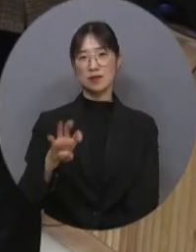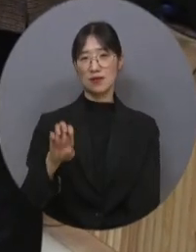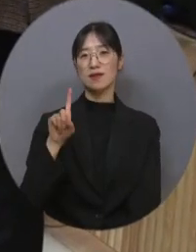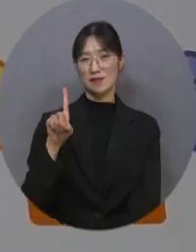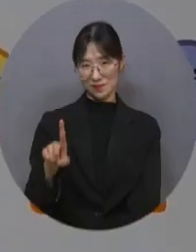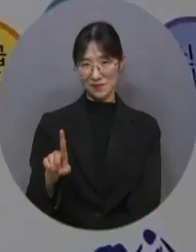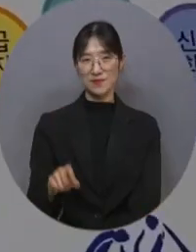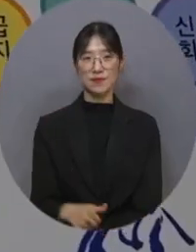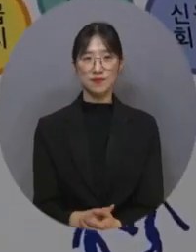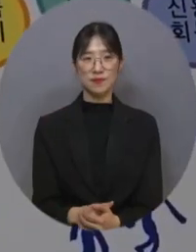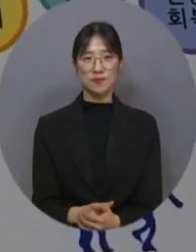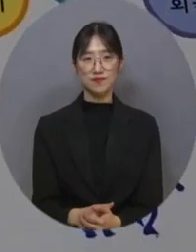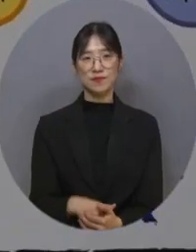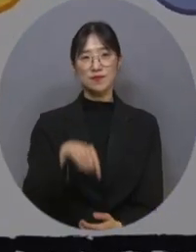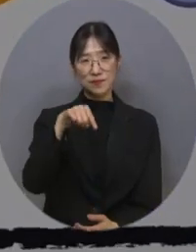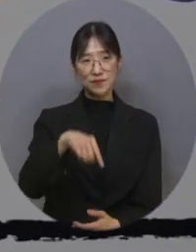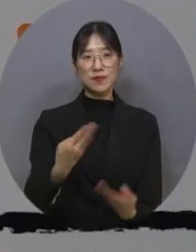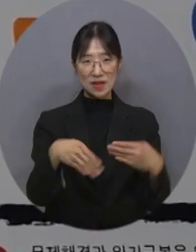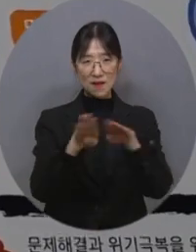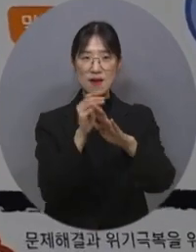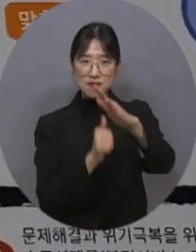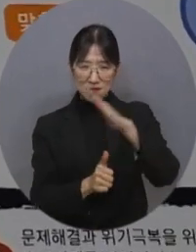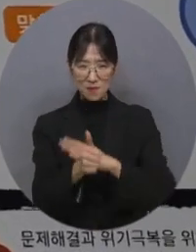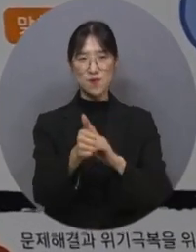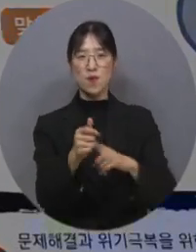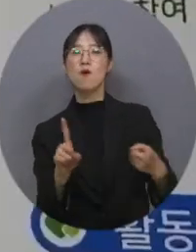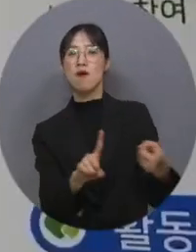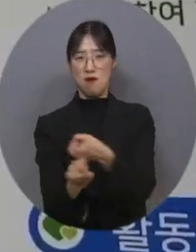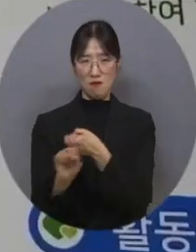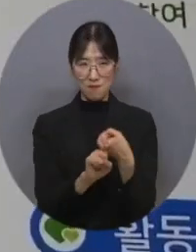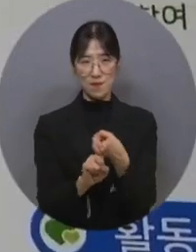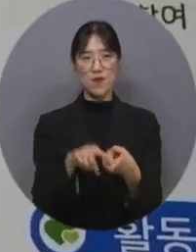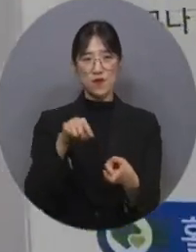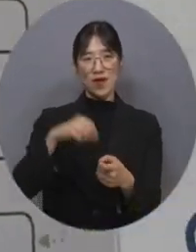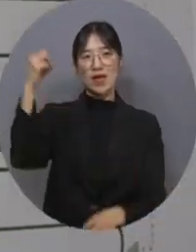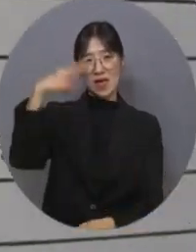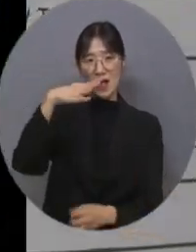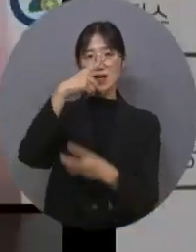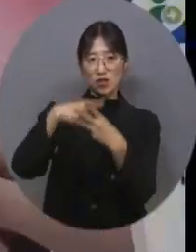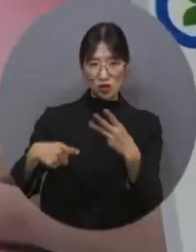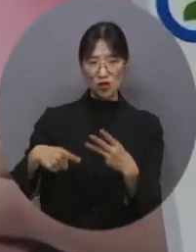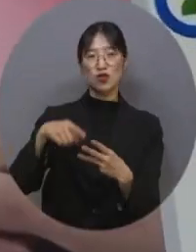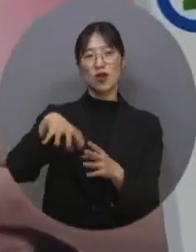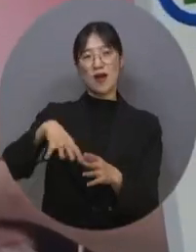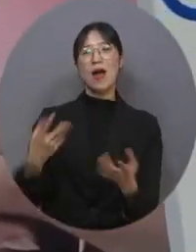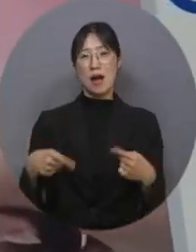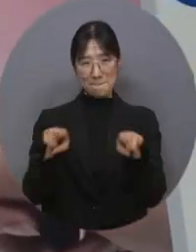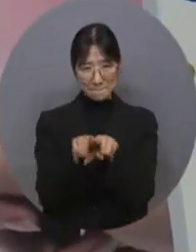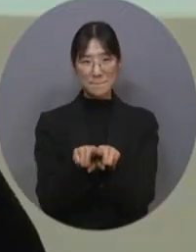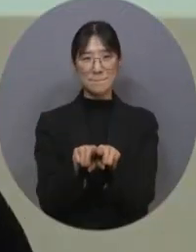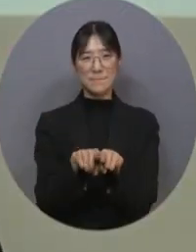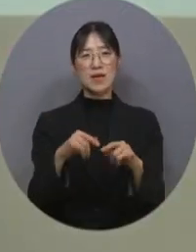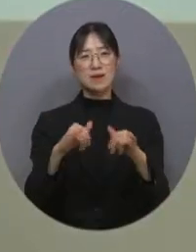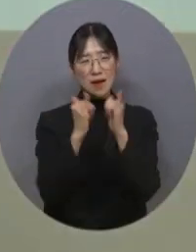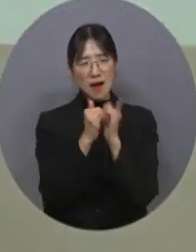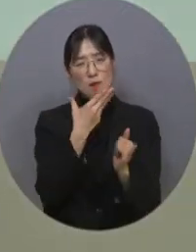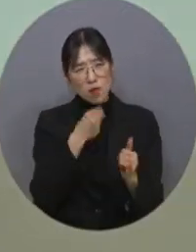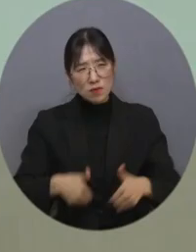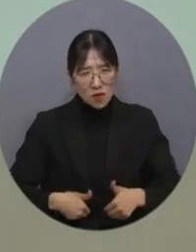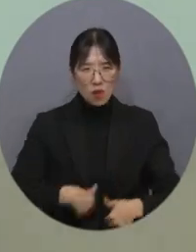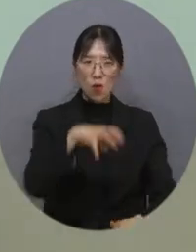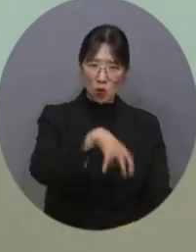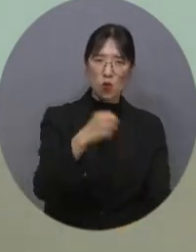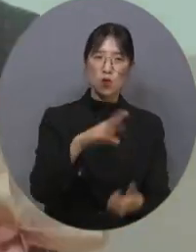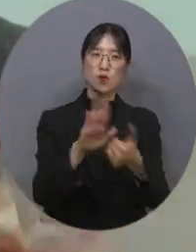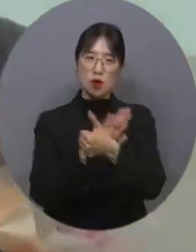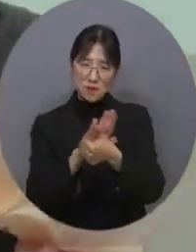구성되어 있습니다 양지 사회복지 기간을 대표하는 기구인 협의회는 양주시와 함께 시의 사회복지 현장 발굴 및 서비스 지원